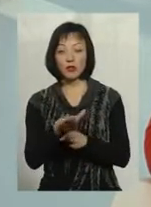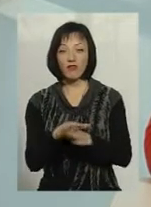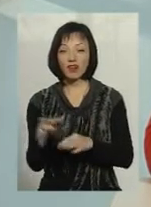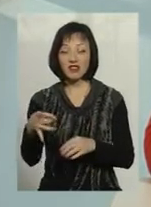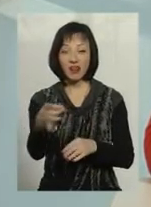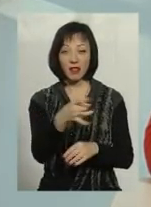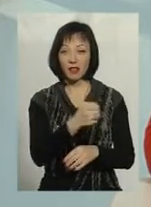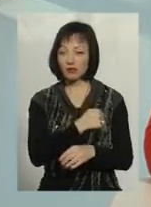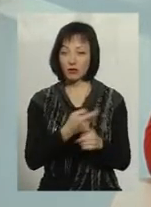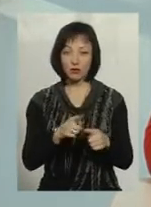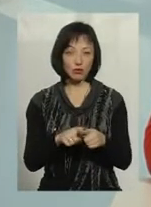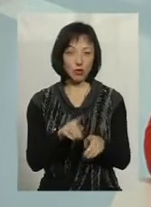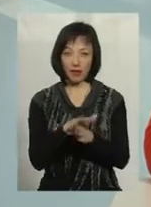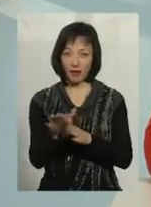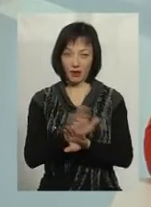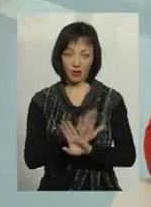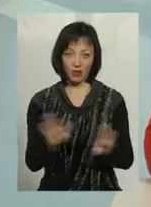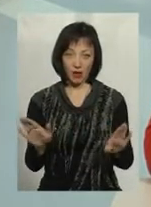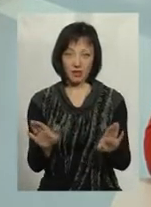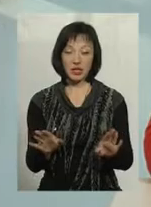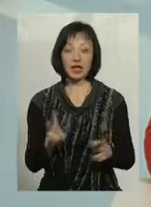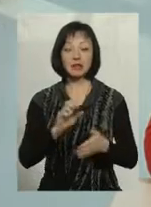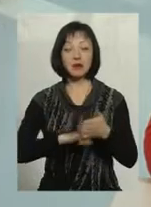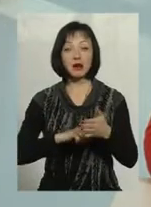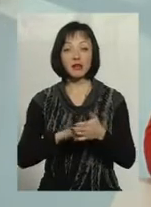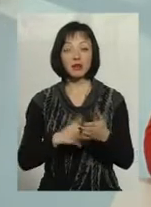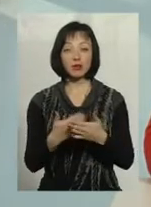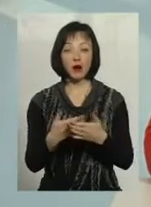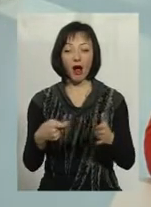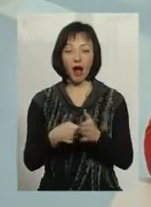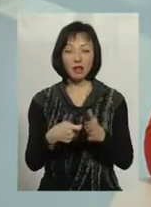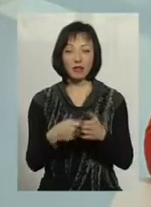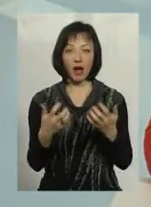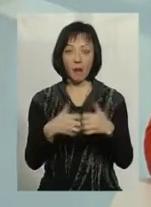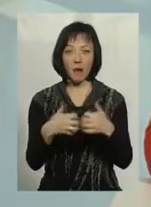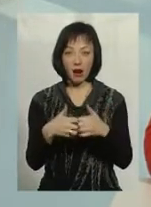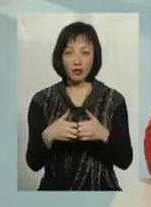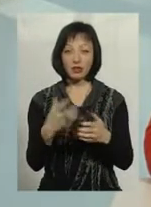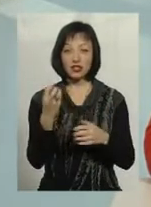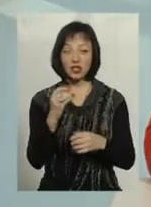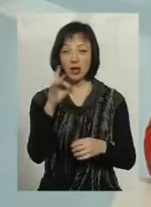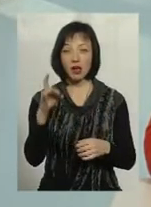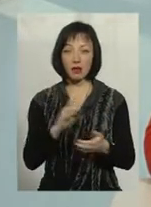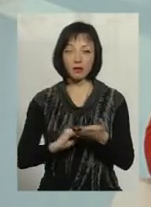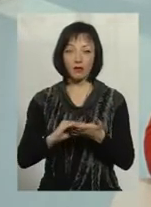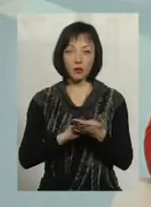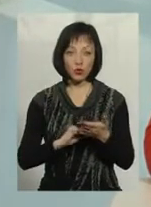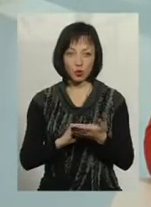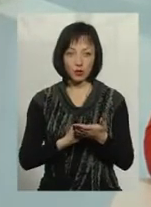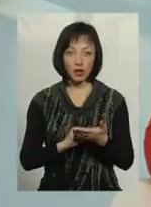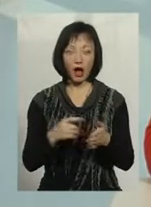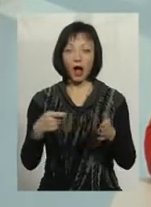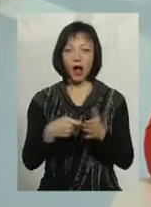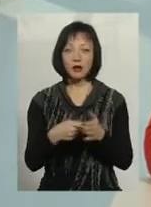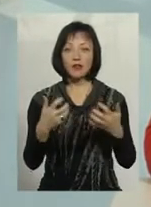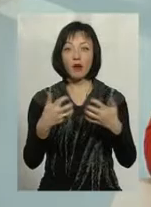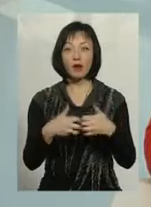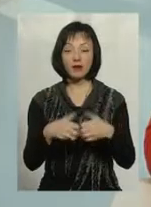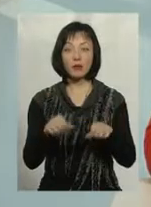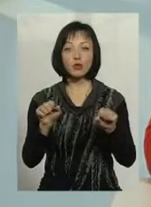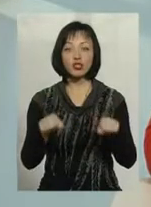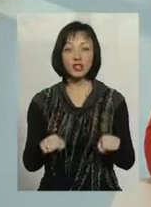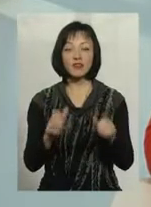цей підприємець сплатив податок, так, а не але фіскальний чек. Але прикидайте, хтось приходить з таким чеком, наприклад, сьогодні податковий, і каже, перевірте,